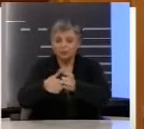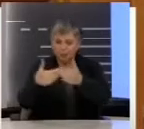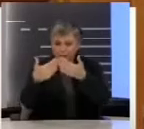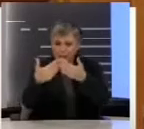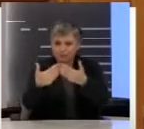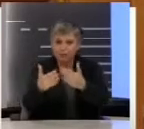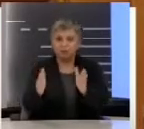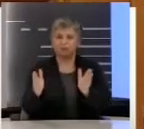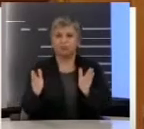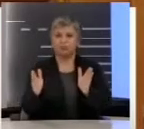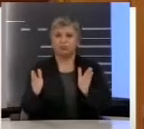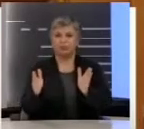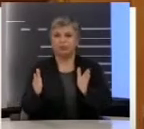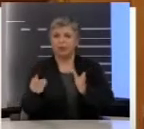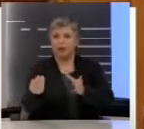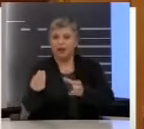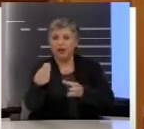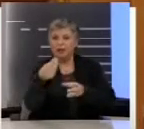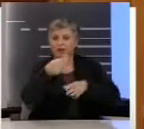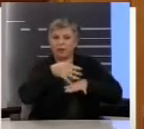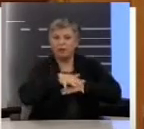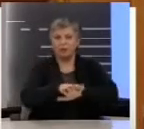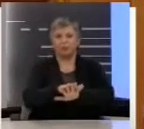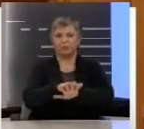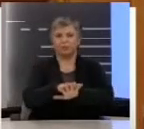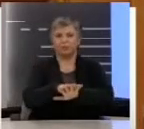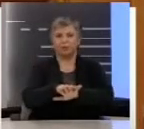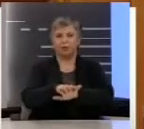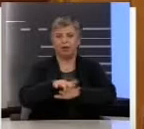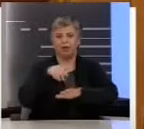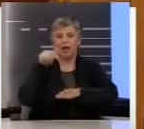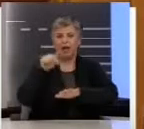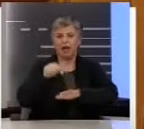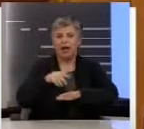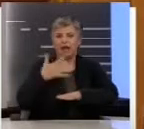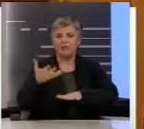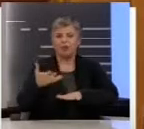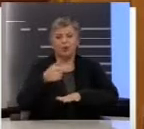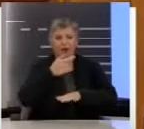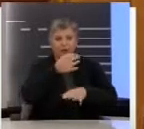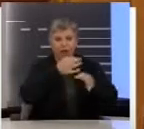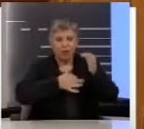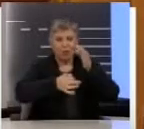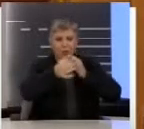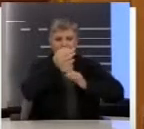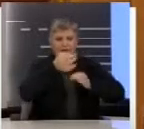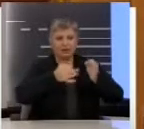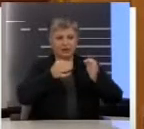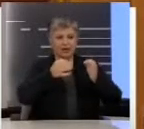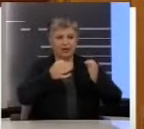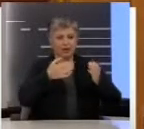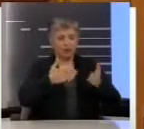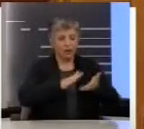συμπίπτει απολύτως με αυτό που τουλάχιστον στη θεωρία, τουλάχιστον διακηρυκτικά, λέει η χριστιανική